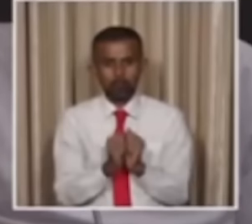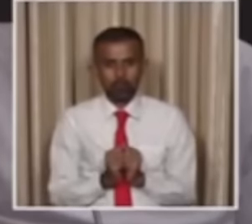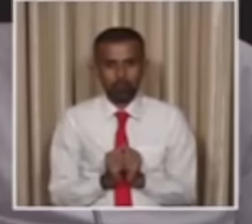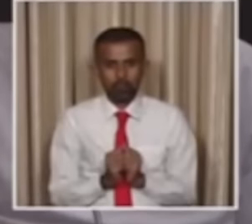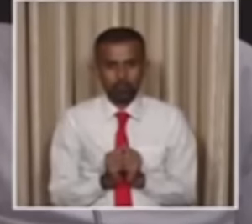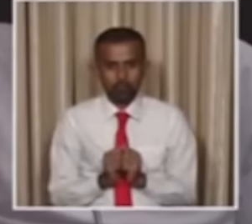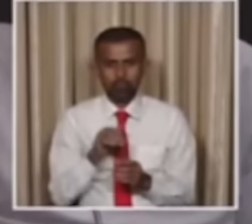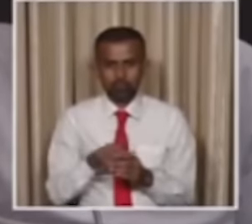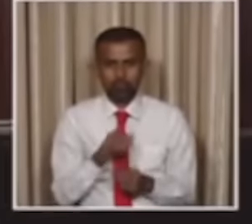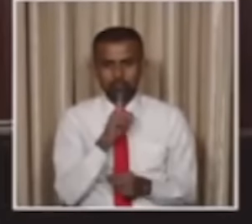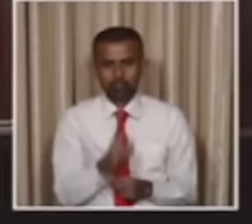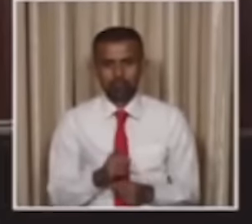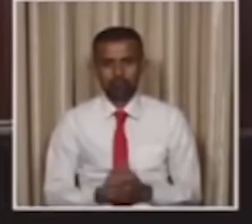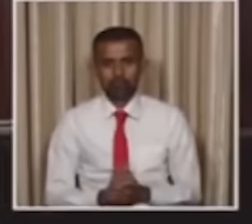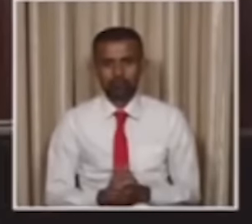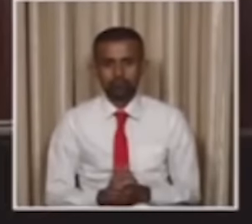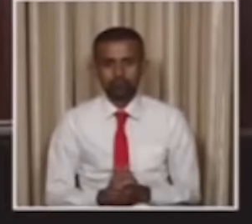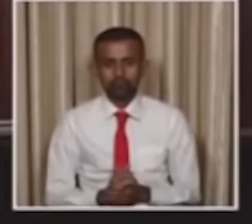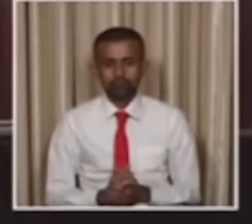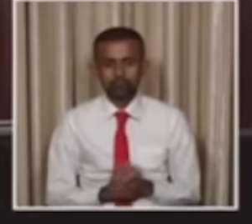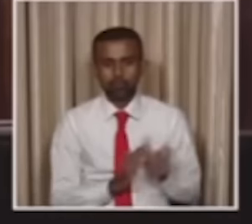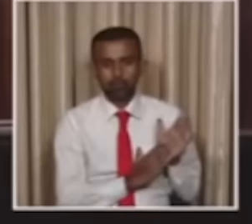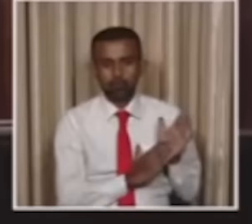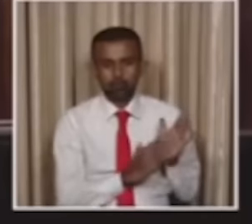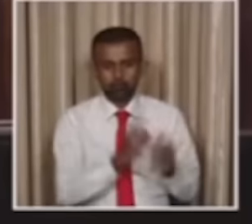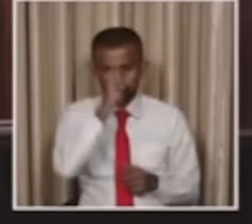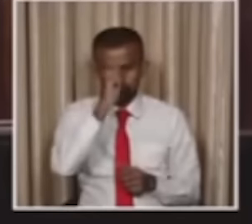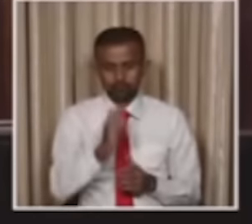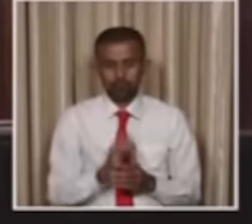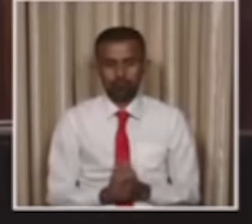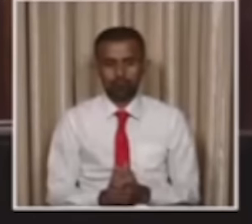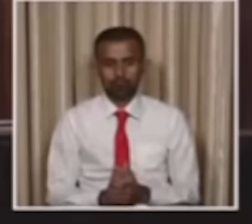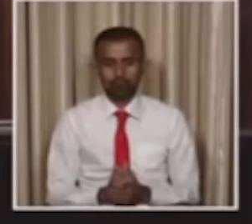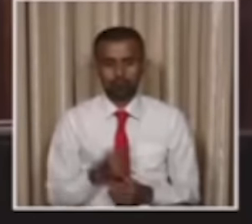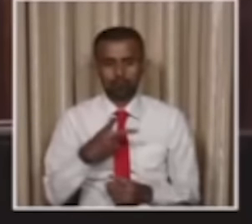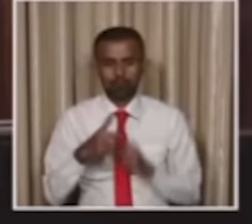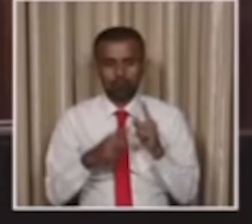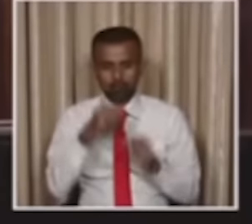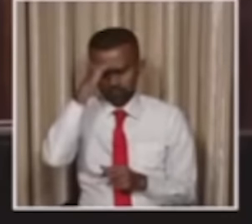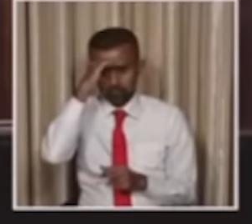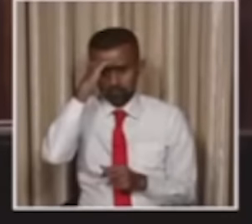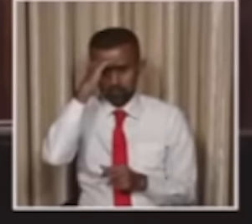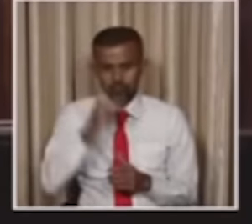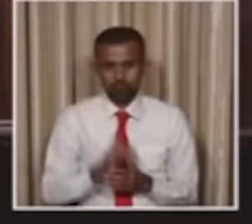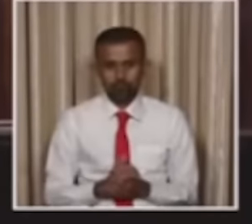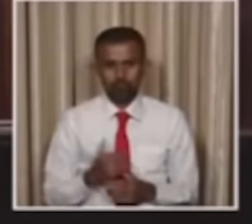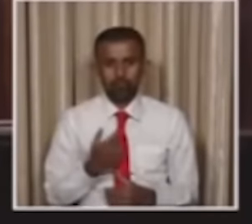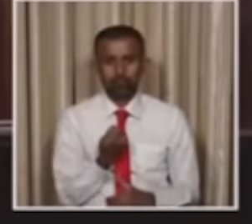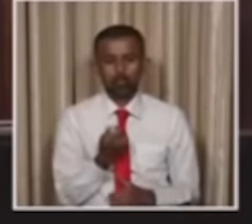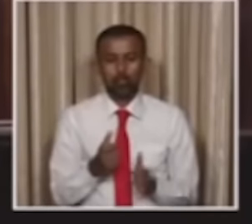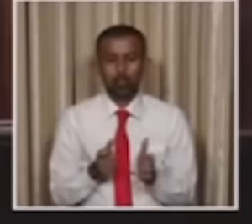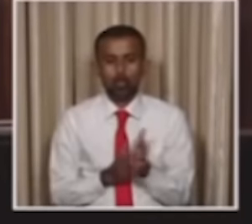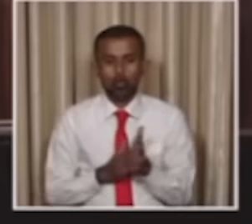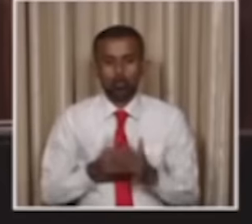අපි බයිනවා කියන එක මං කියනවා මෙතන. හොඳයි. ගරු මහින්දානන්ද මහත්මයා, නියෝජක තනායකතුමනි, අපේ මුදල්කාරක